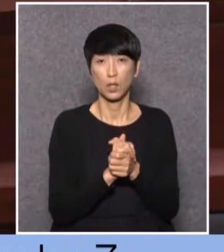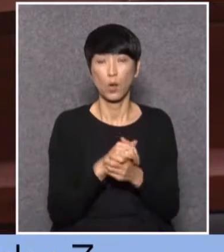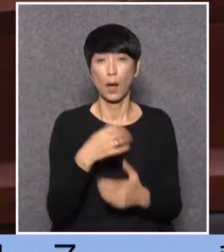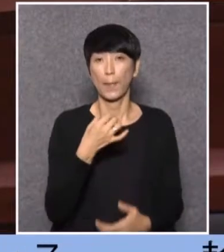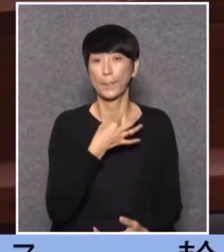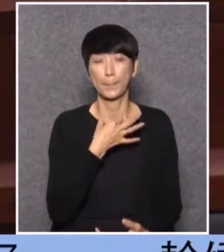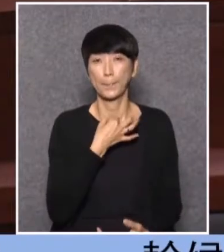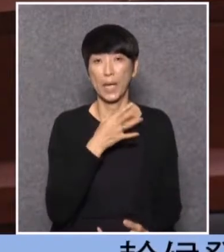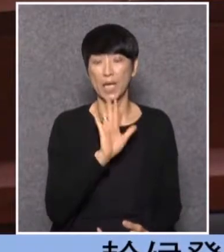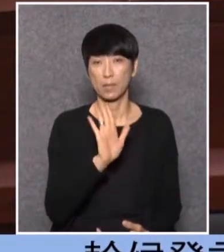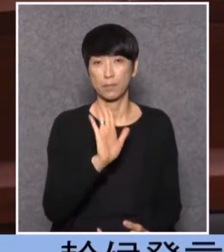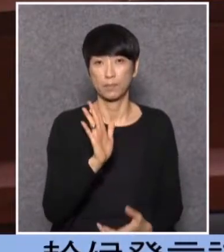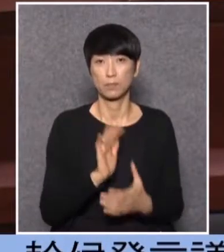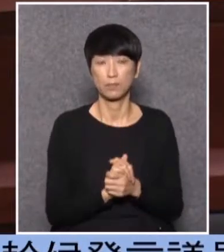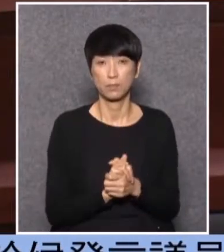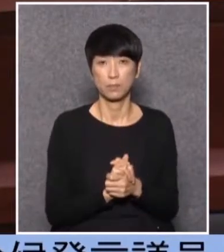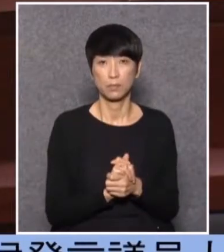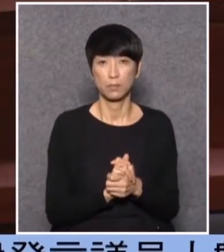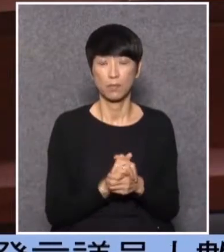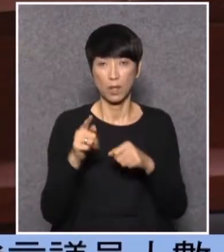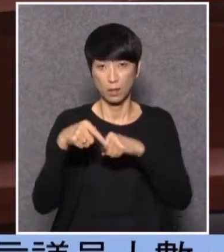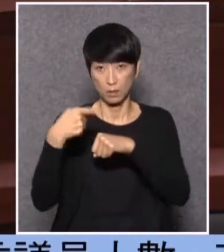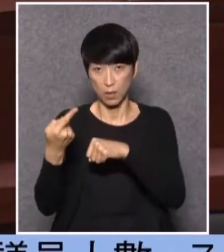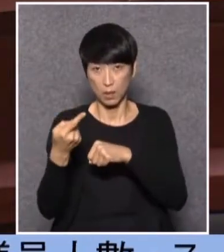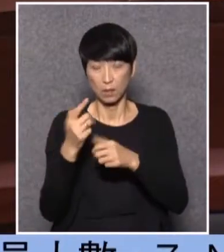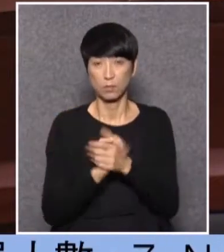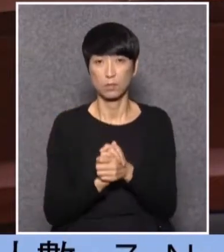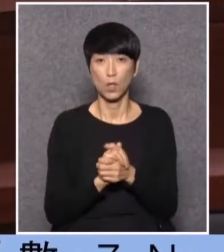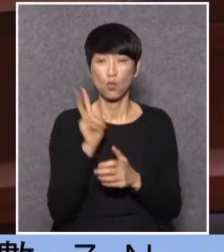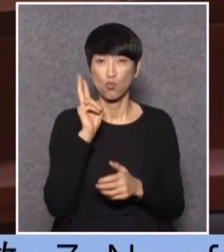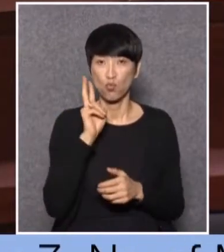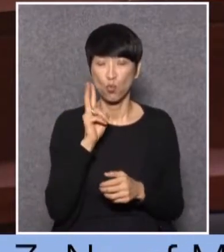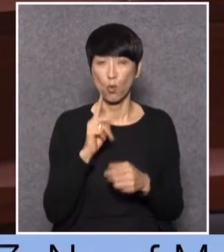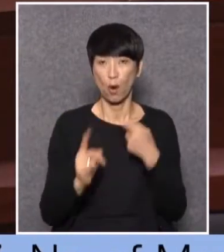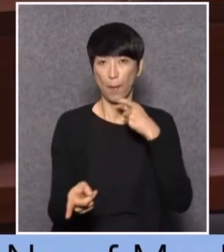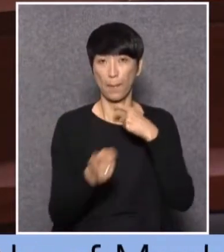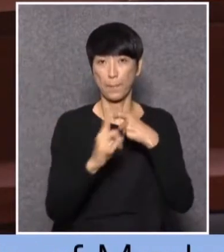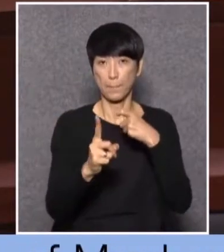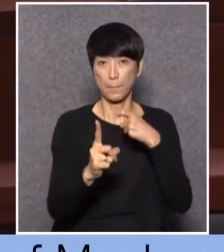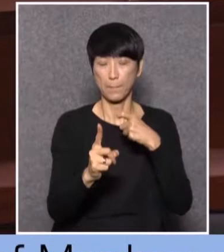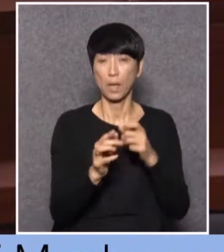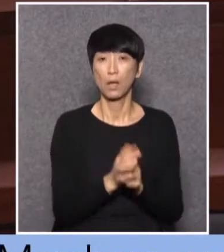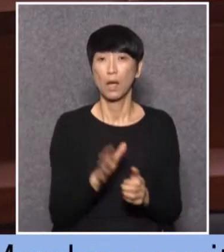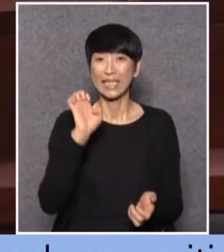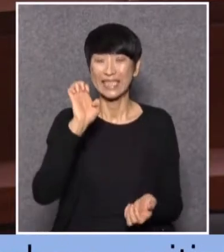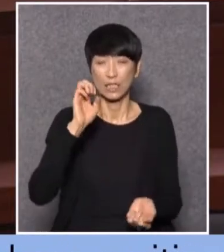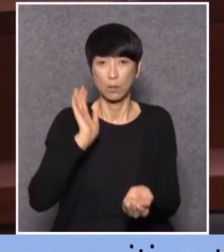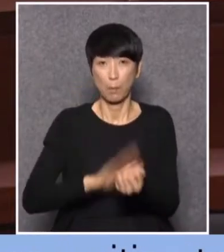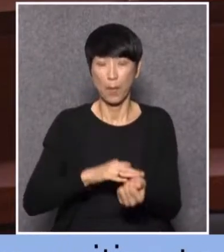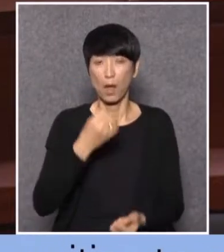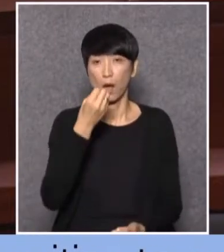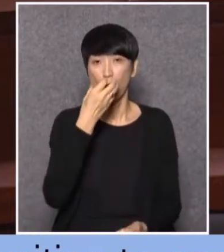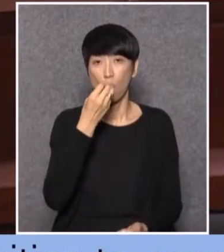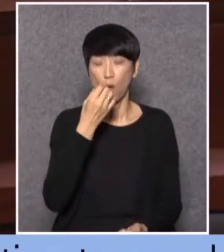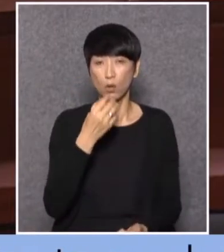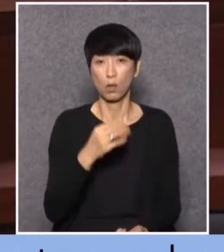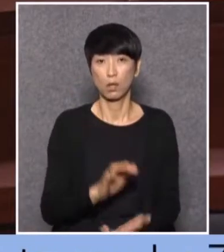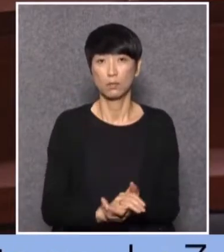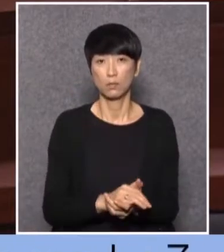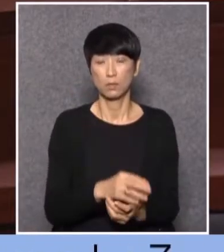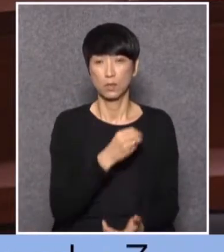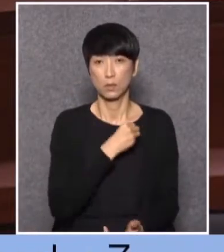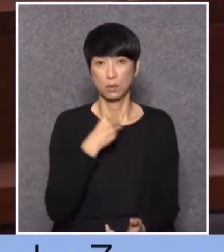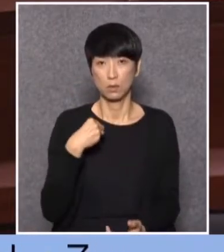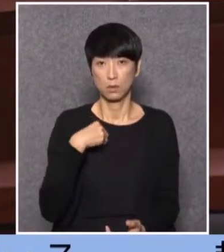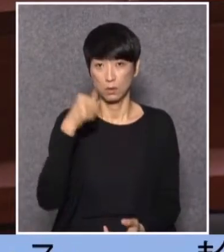咁當然啦，另外一方面咧，若果萬一真係有確診嘅伊波拉病例喺香港嘅醫療機構咧，我哋亦都有